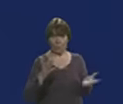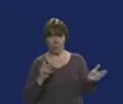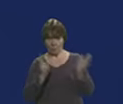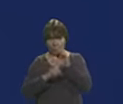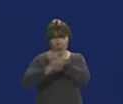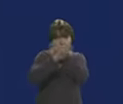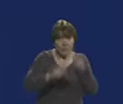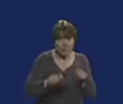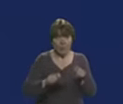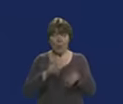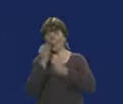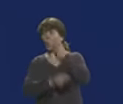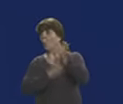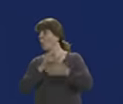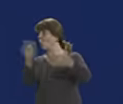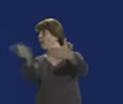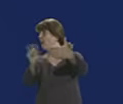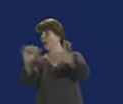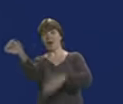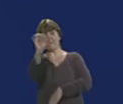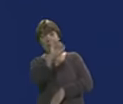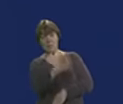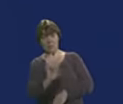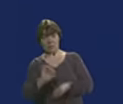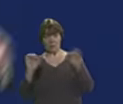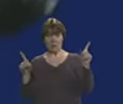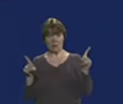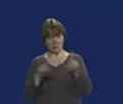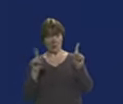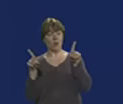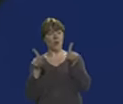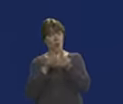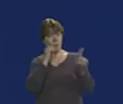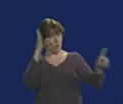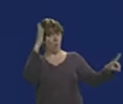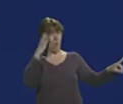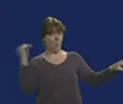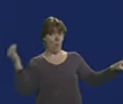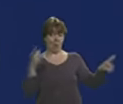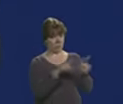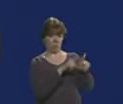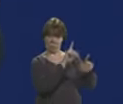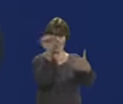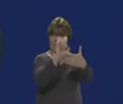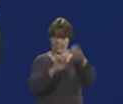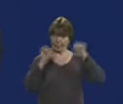considérer? Ou est-ce qu'on doit prendre une gomme, une pince à linge comme Monsieur Hollande, pour se boucher le nez?